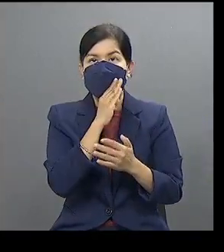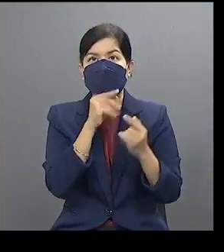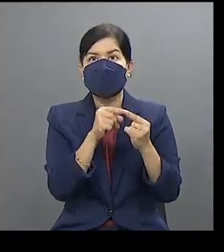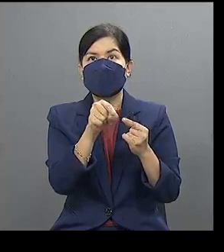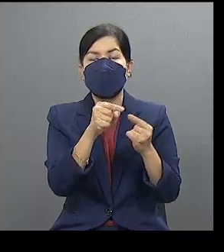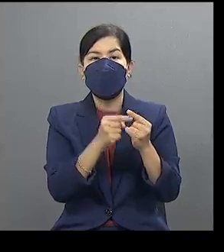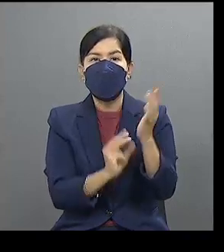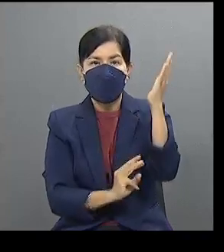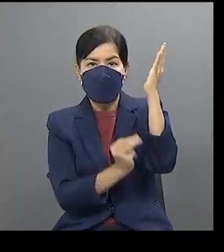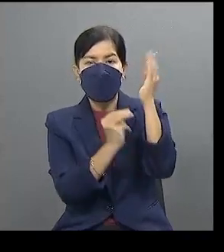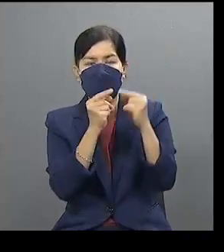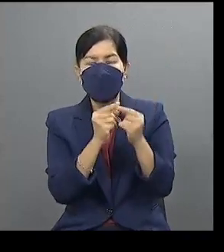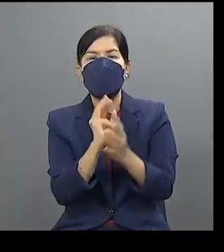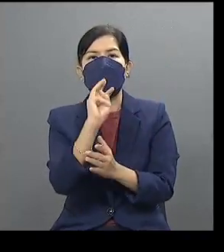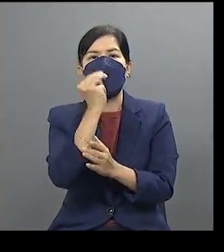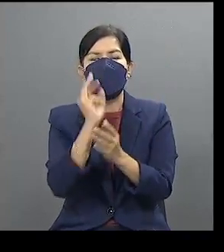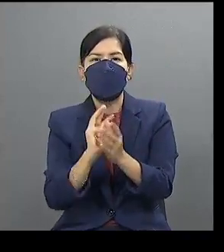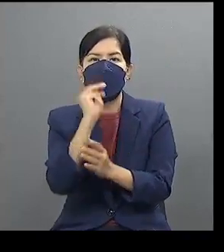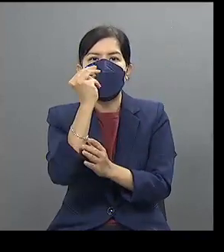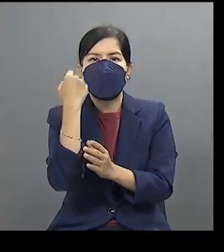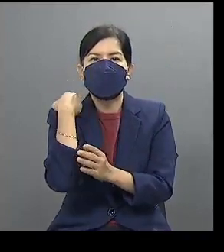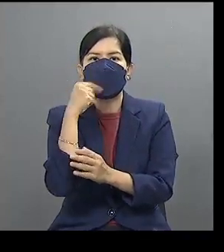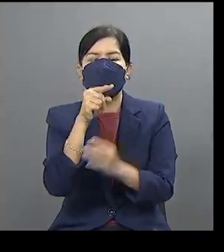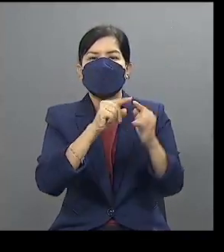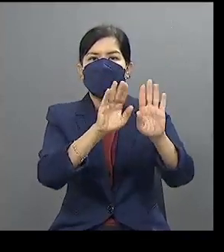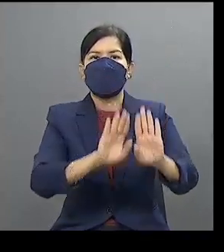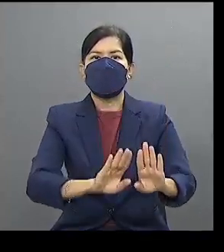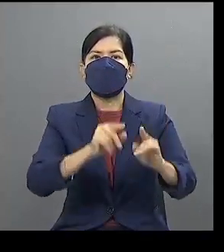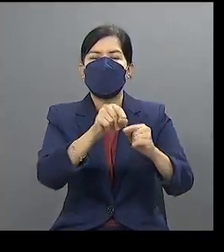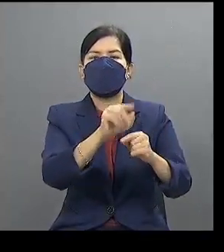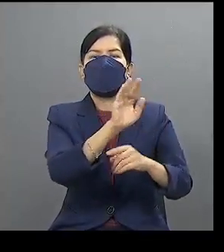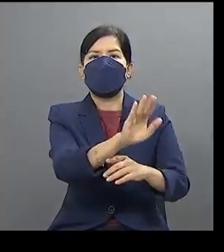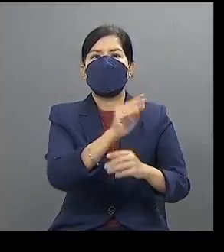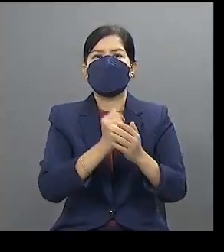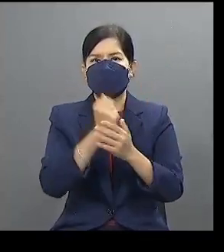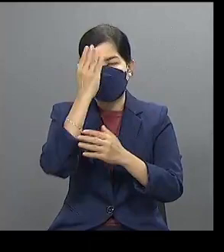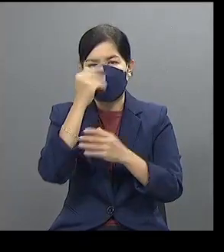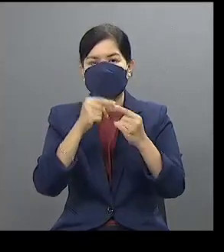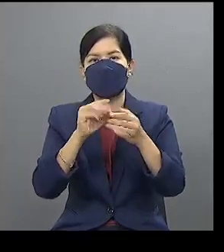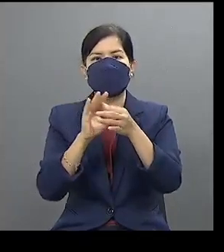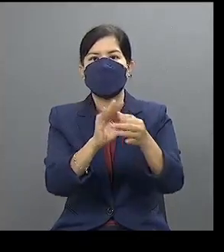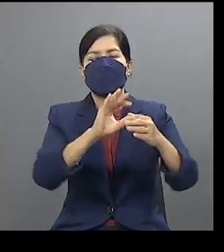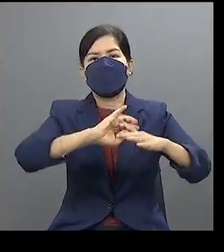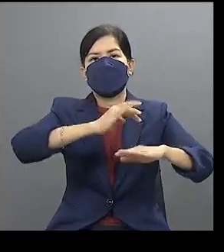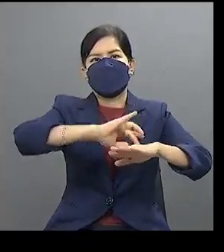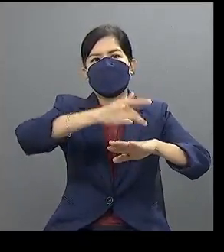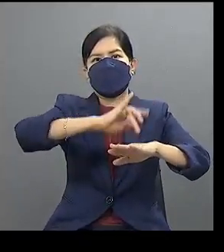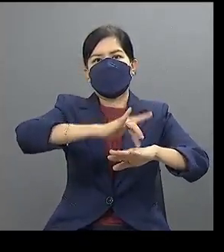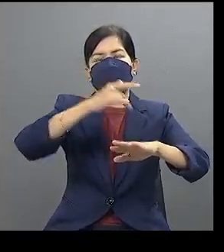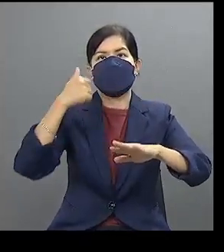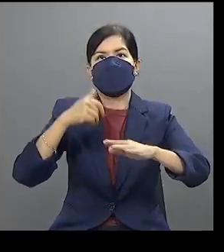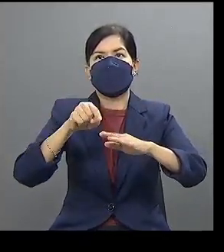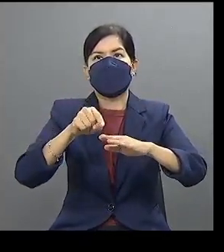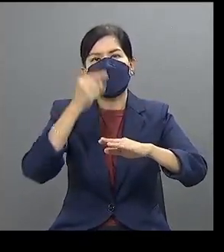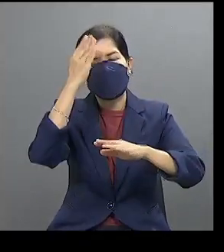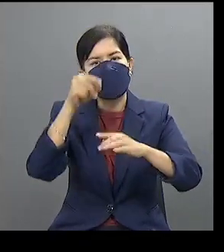เลยครัเพราะว่าการกอดสรางซี่ทำพูปStr Aw แว่ามาเป็board lineอย่นี้คือ...หรอวมอยใน